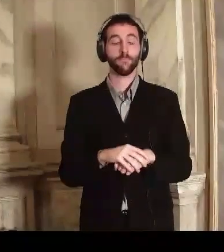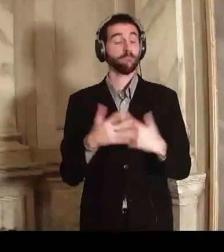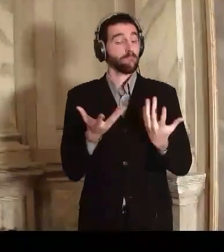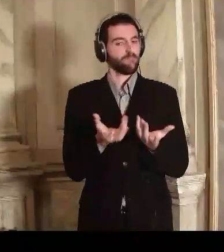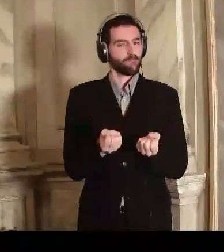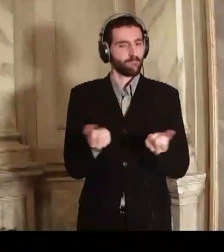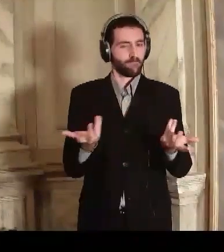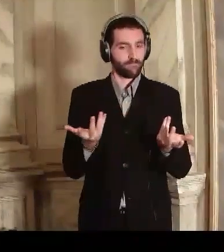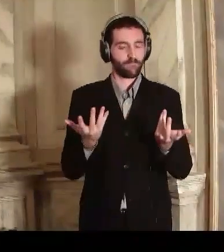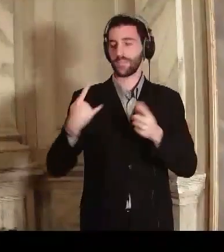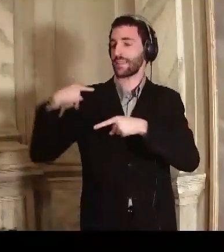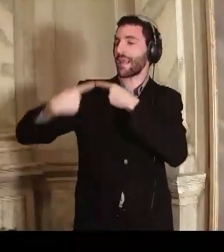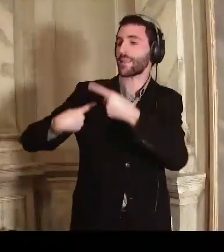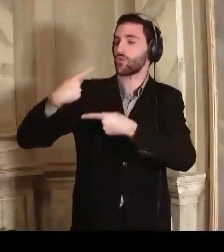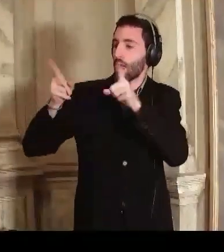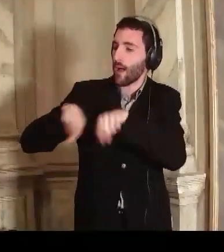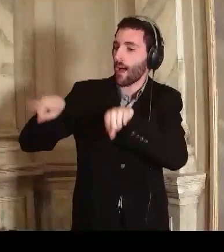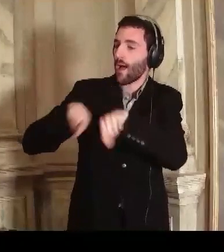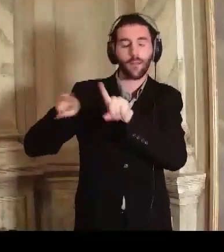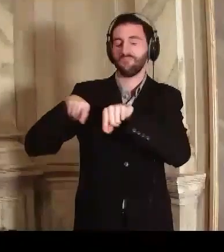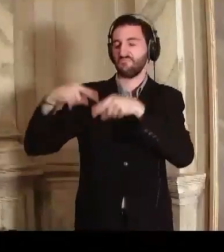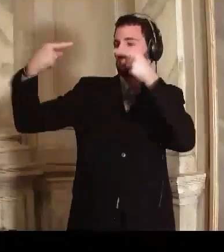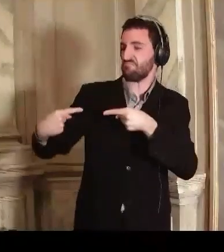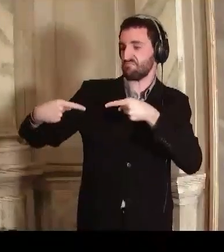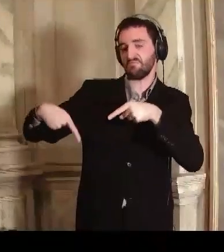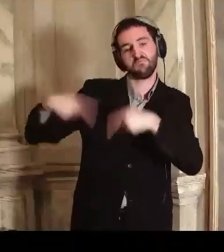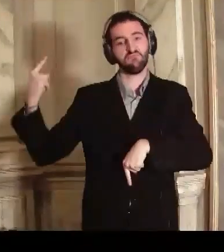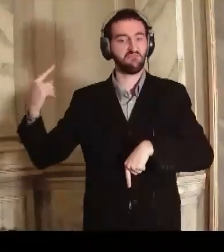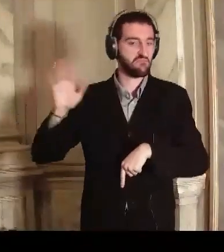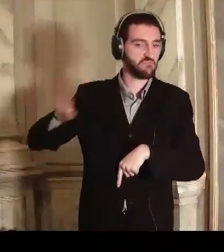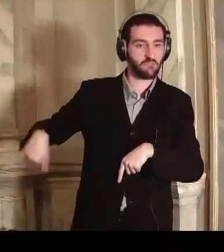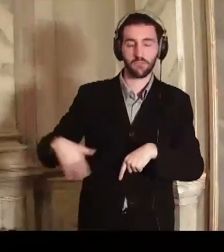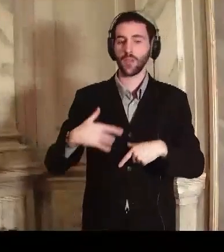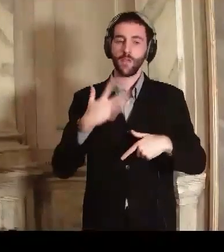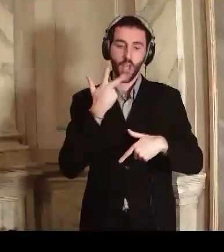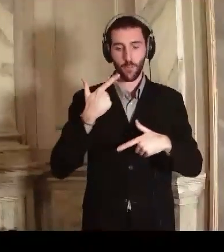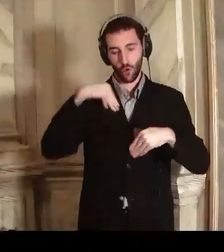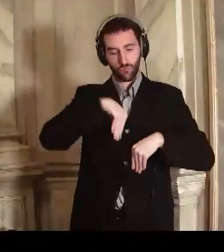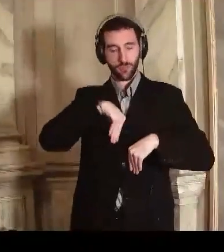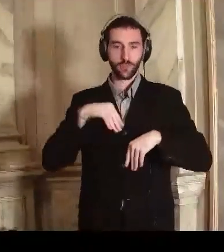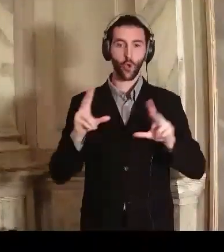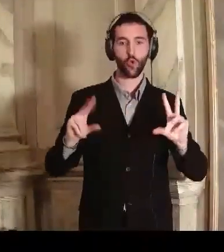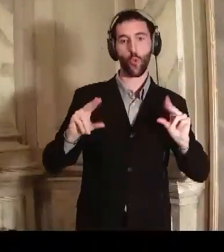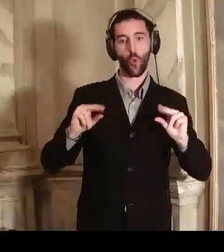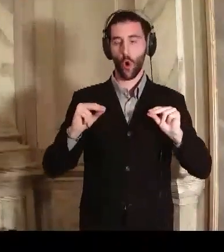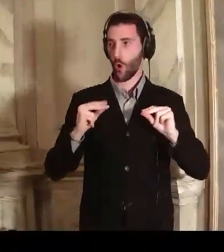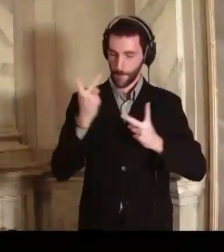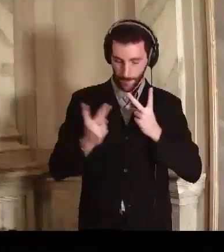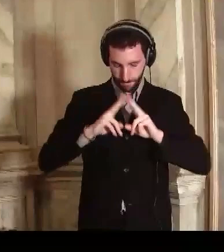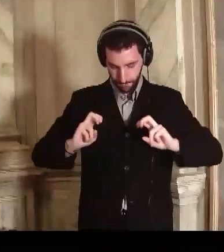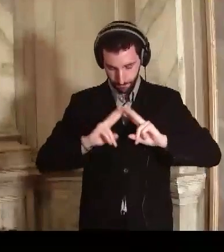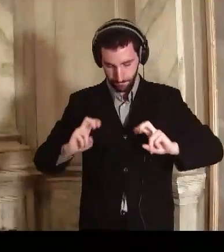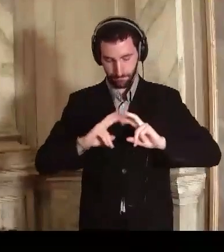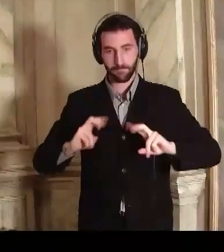sostanza sfidano le ortodossie tradizionali della danza e così facendo ci consentono di provare sensazioni corporee inedite, collegando quello che percepiamo